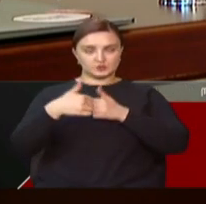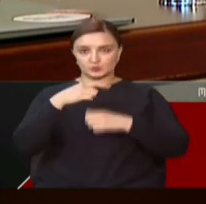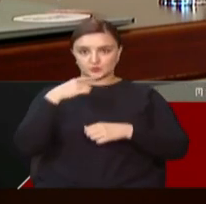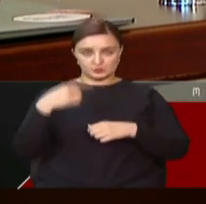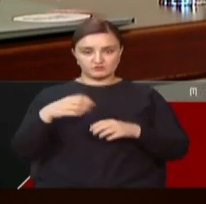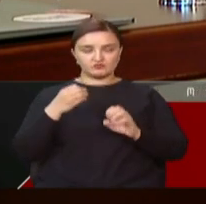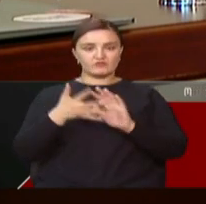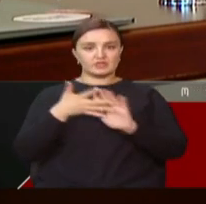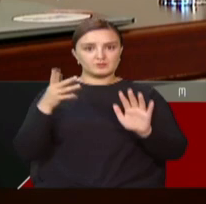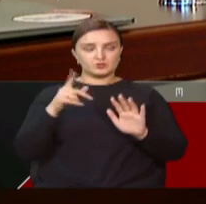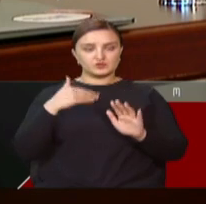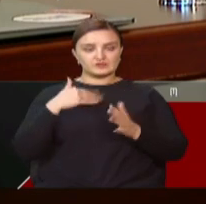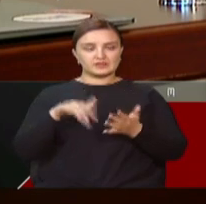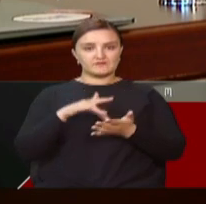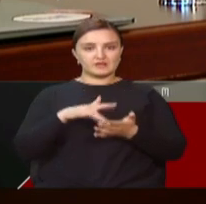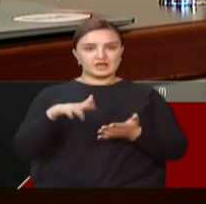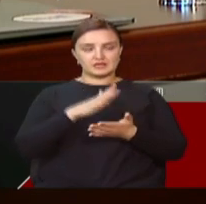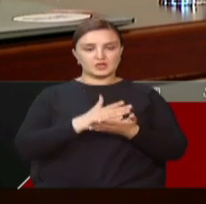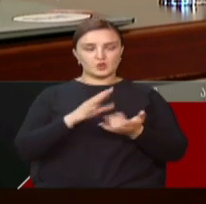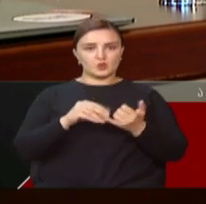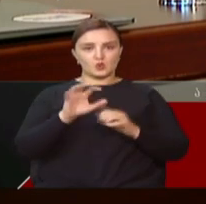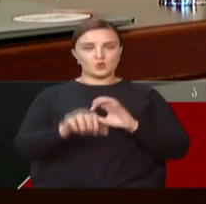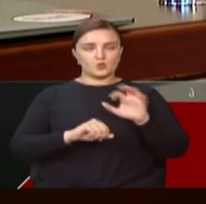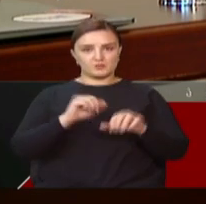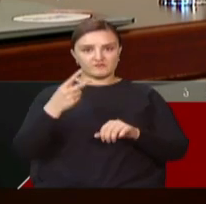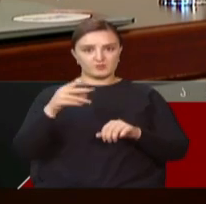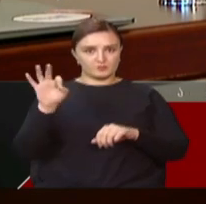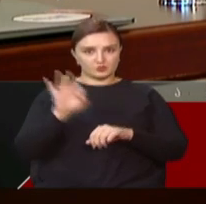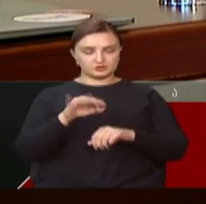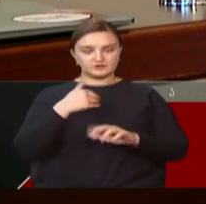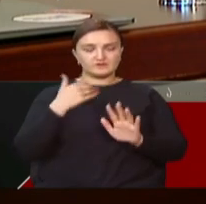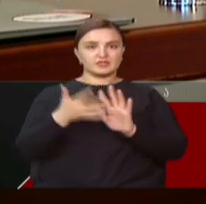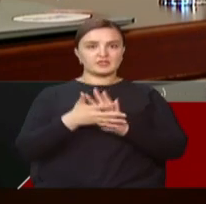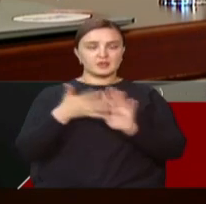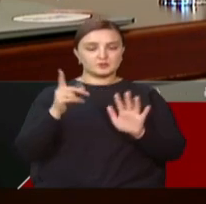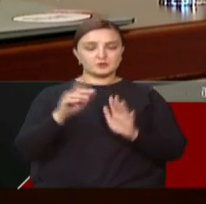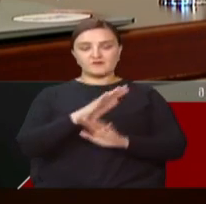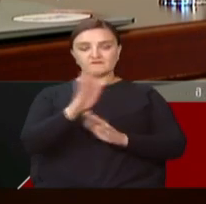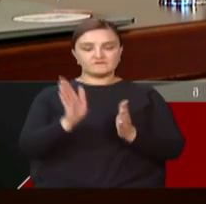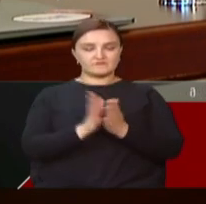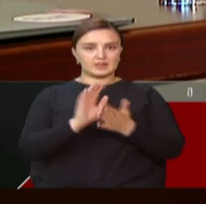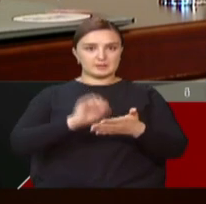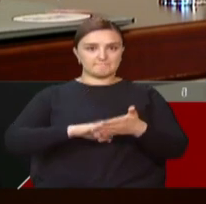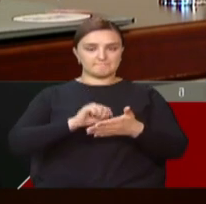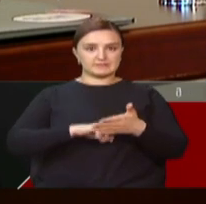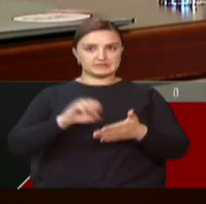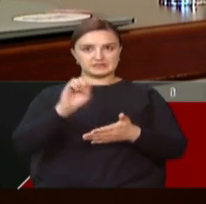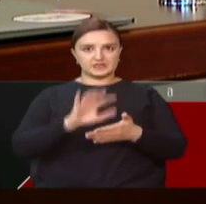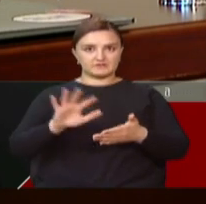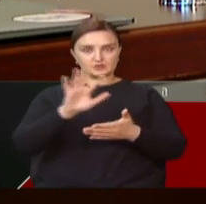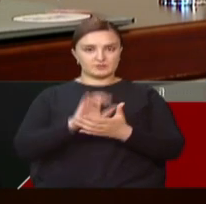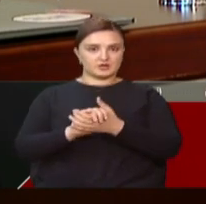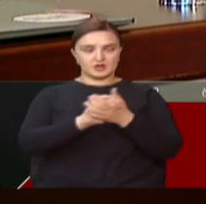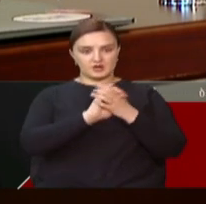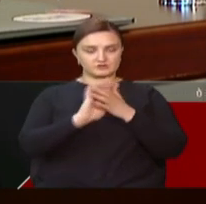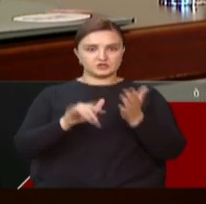ქვეყანასთან. ვათვიცნობიერებთ, რომ ჩვენი ქვეყანა არის ოკუპირებული 20%-ით. რა თქმა უნდა, ვათვიცნობიერებთ, რომ ამ ყველა ფაქტორს ევროკავშირის ყველა